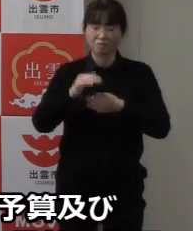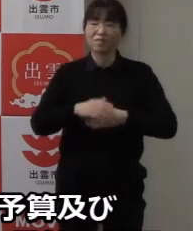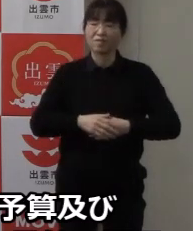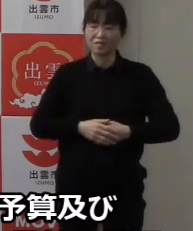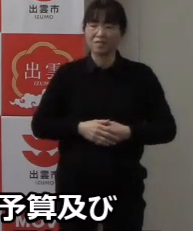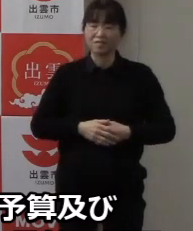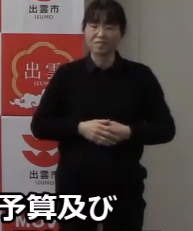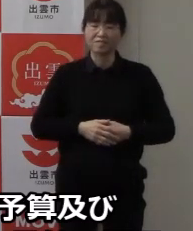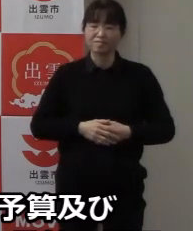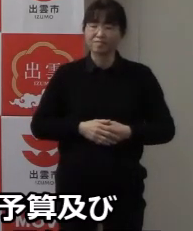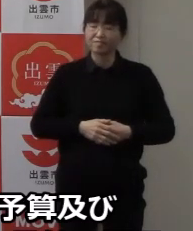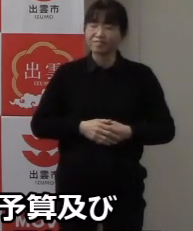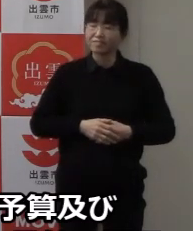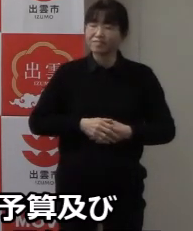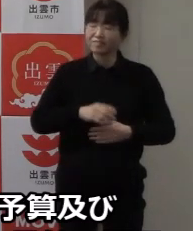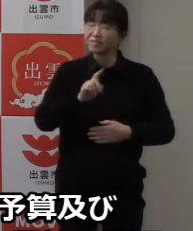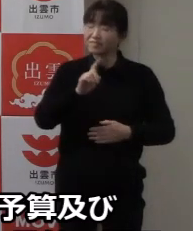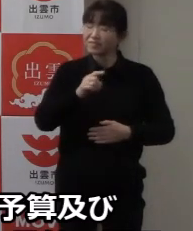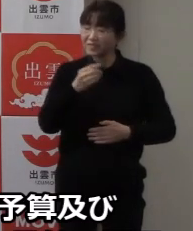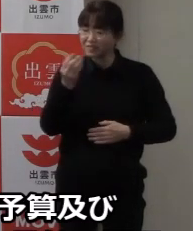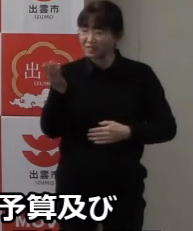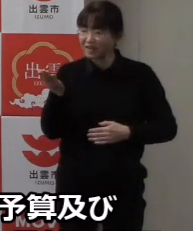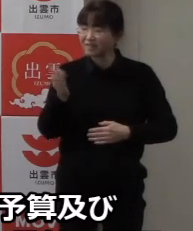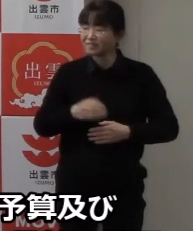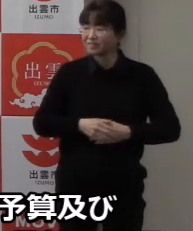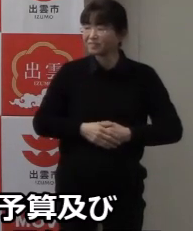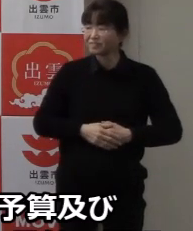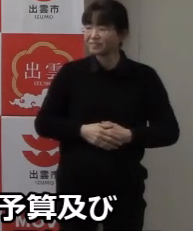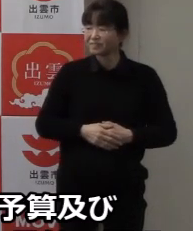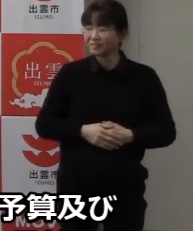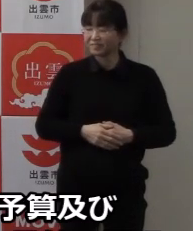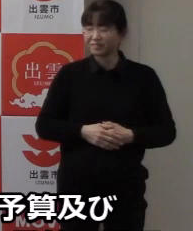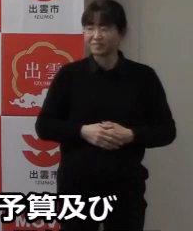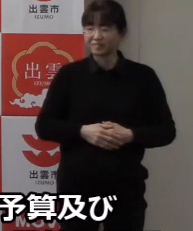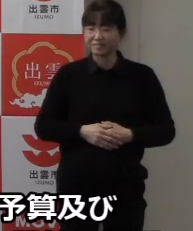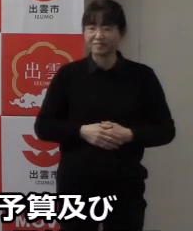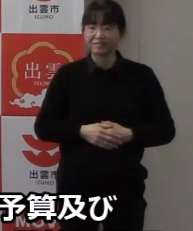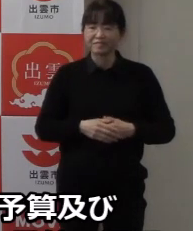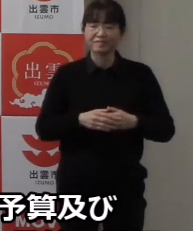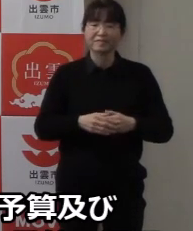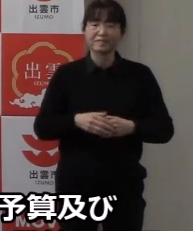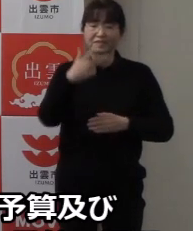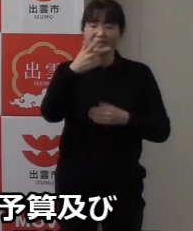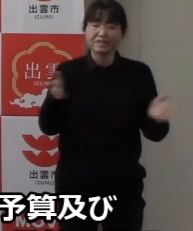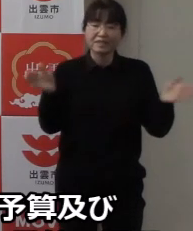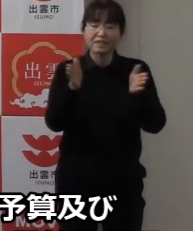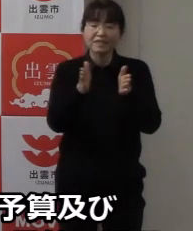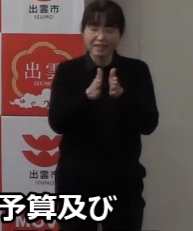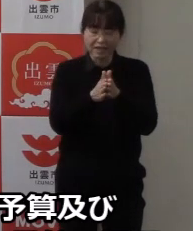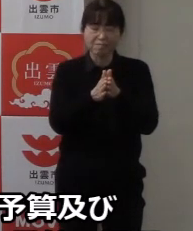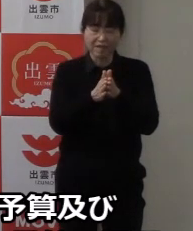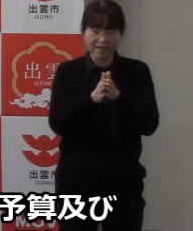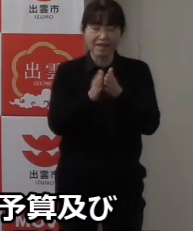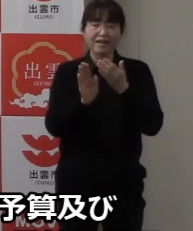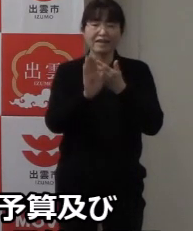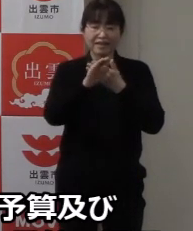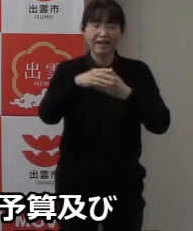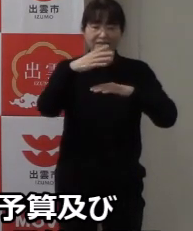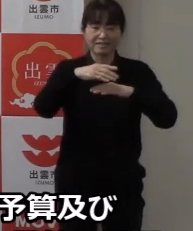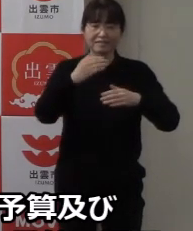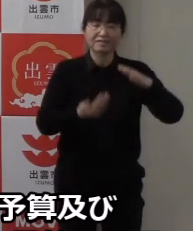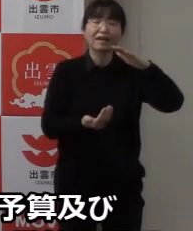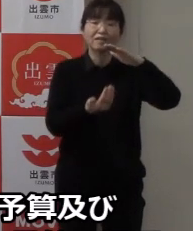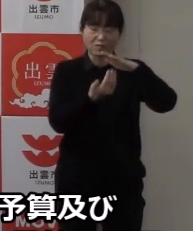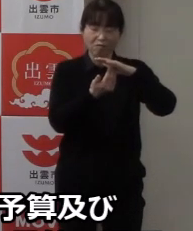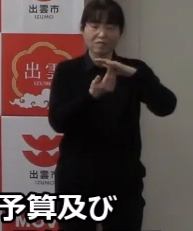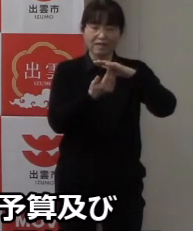か、お聞かせいただけますでしょうか。よろしくお願いします。 はい、合併以来最大となったということで、前年対